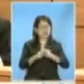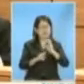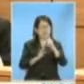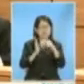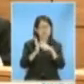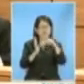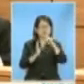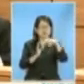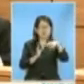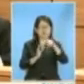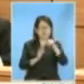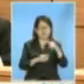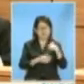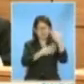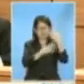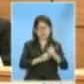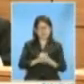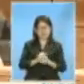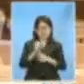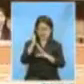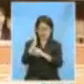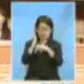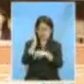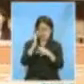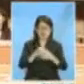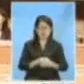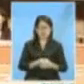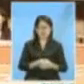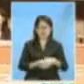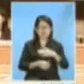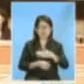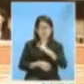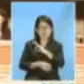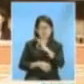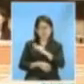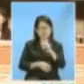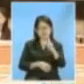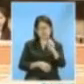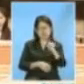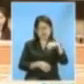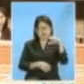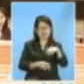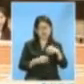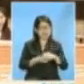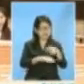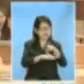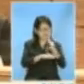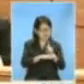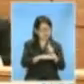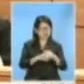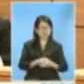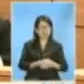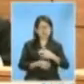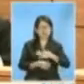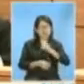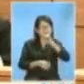ไสยประชาธิปัตย์จากจังหวัดชุมพรในฐานะสมาชิกรัฐสภา ท่านประธานครับที่ผ